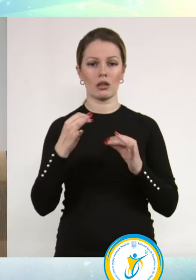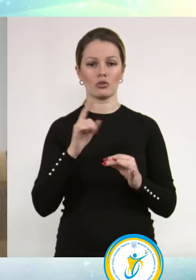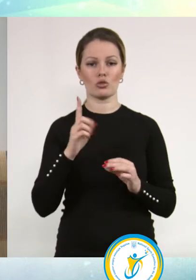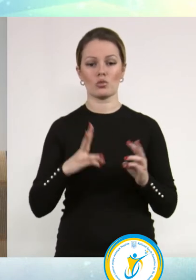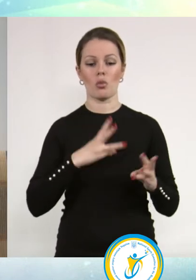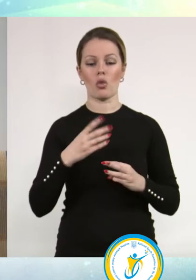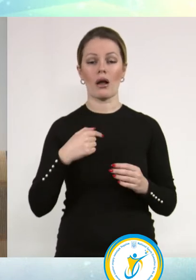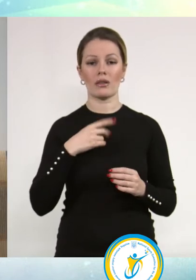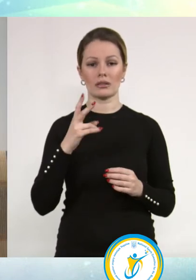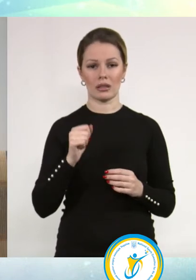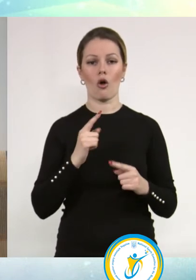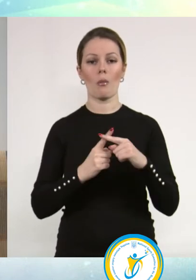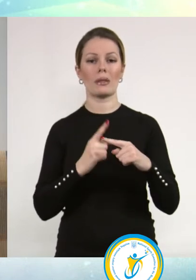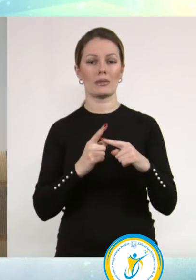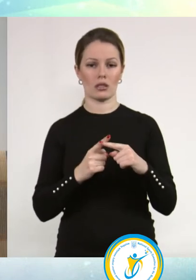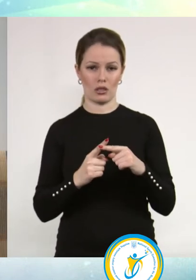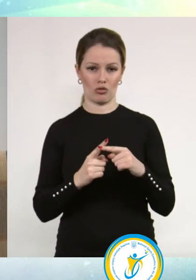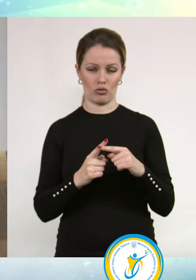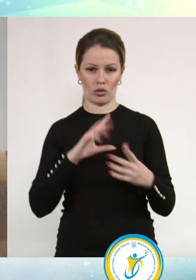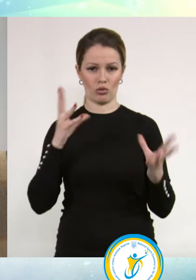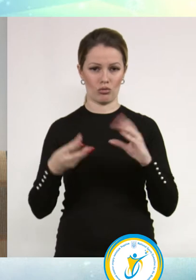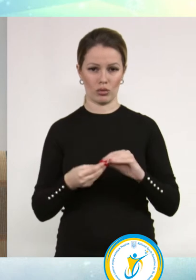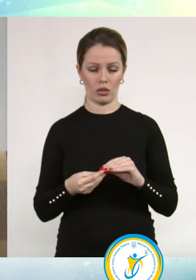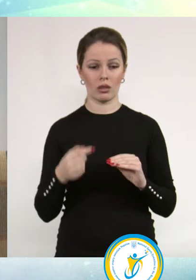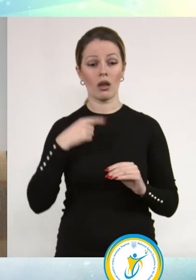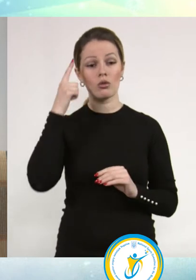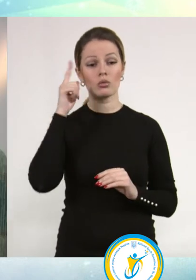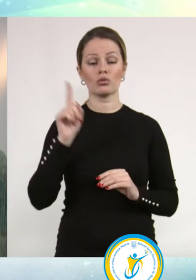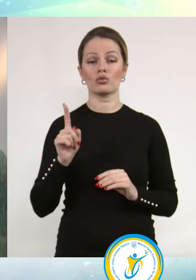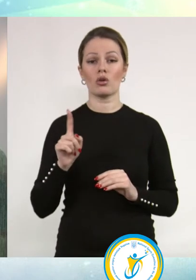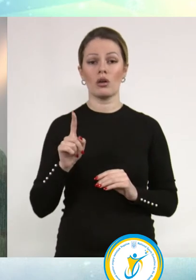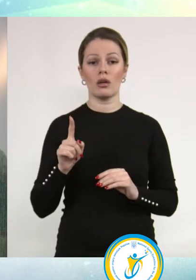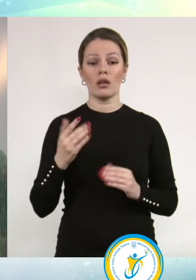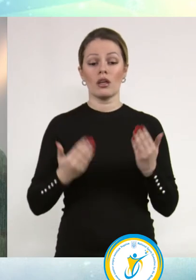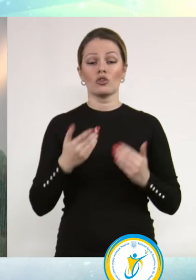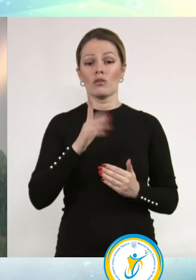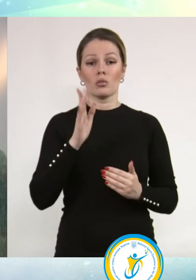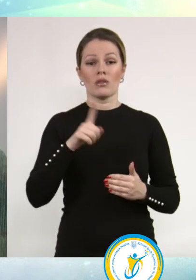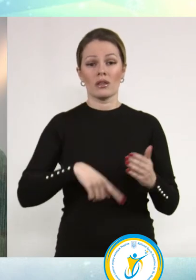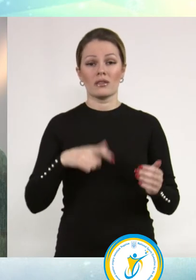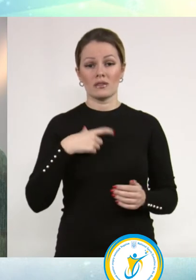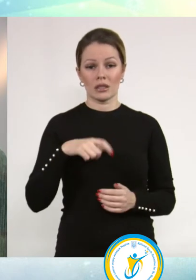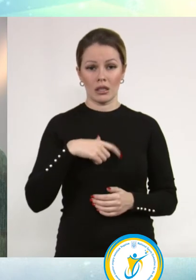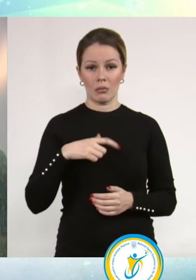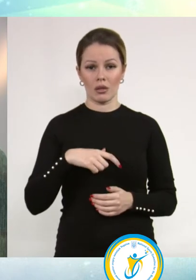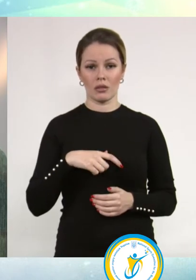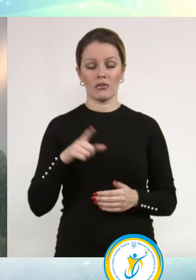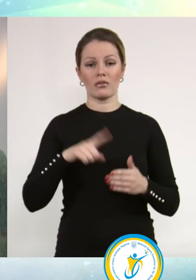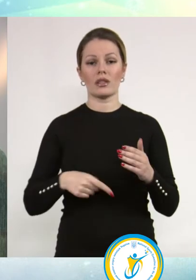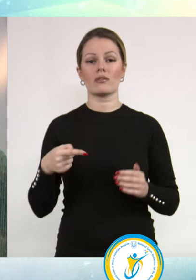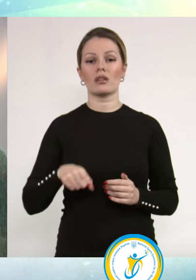що спонукає нас на таку оптимістичну ноту. Я думаю, що якщо він буде вірити в